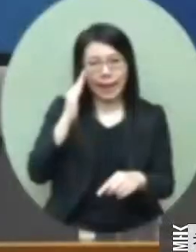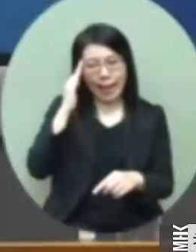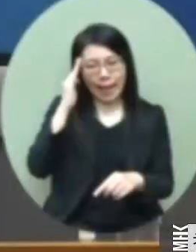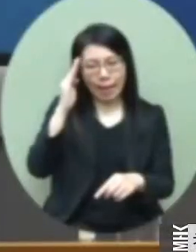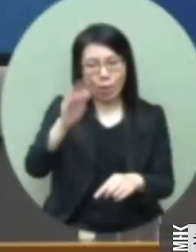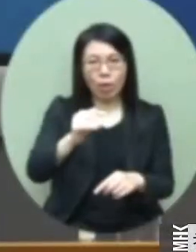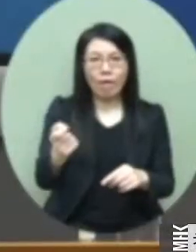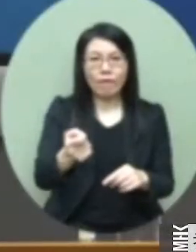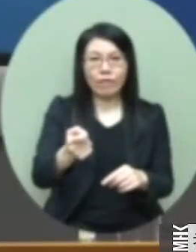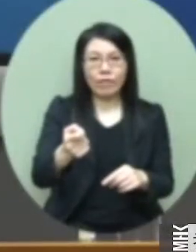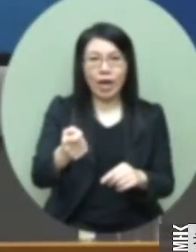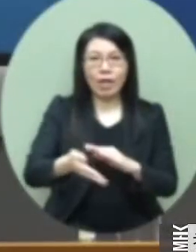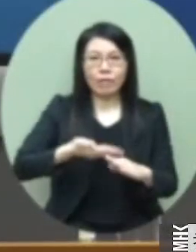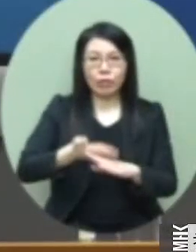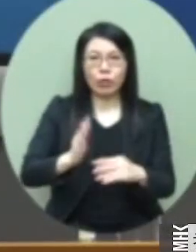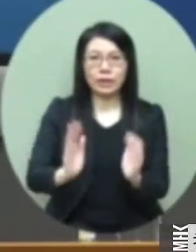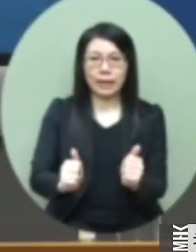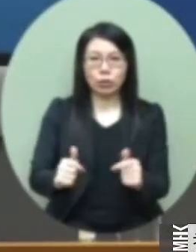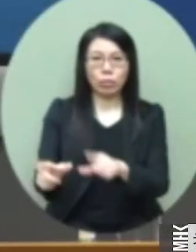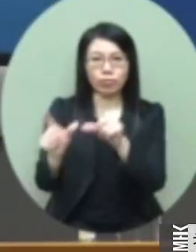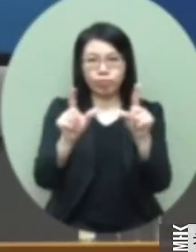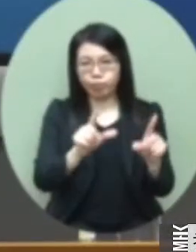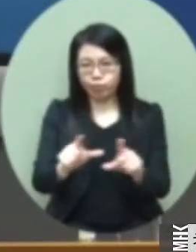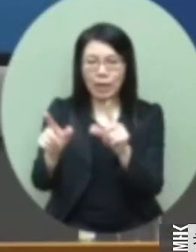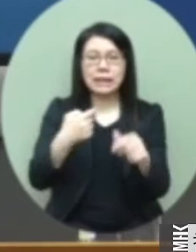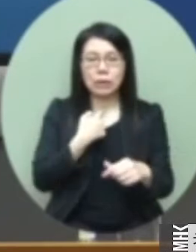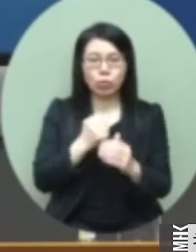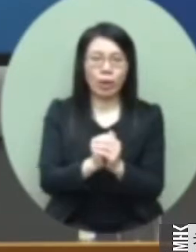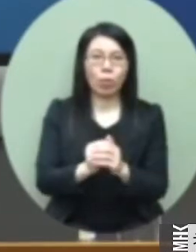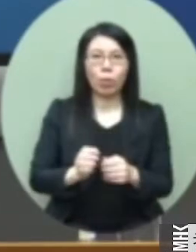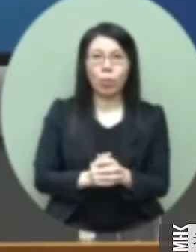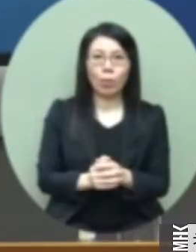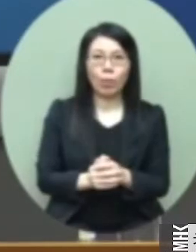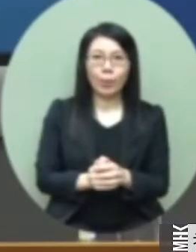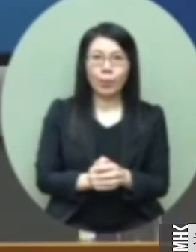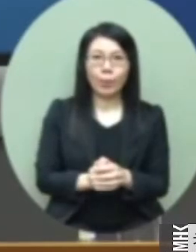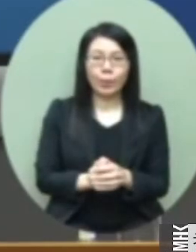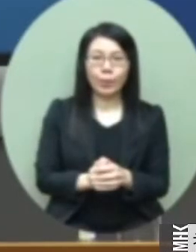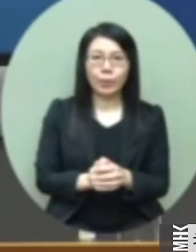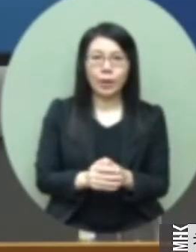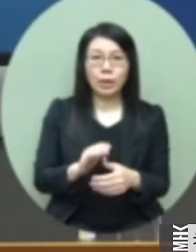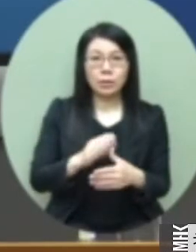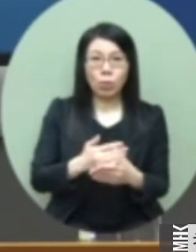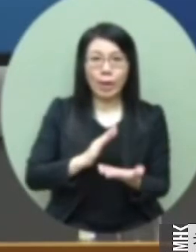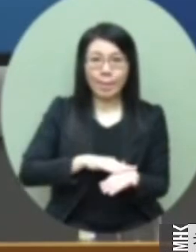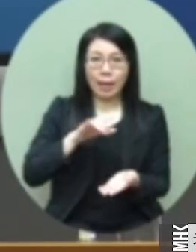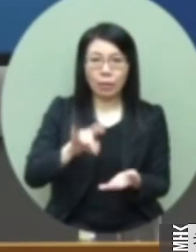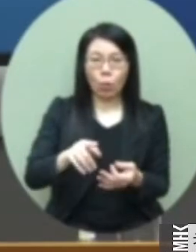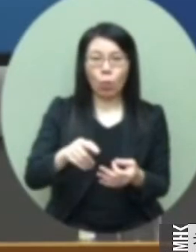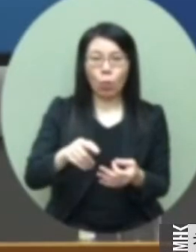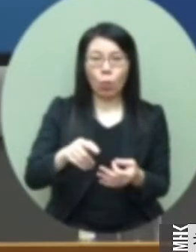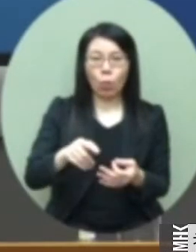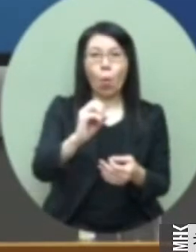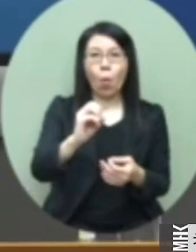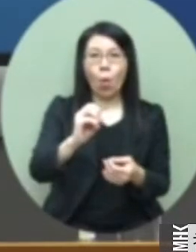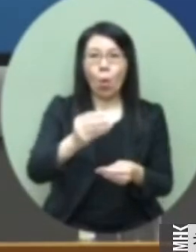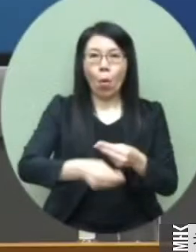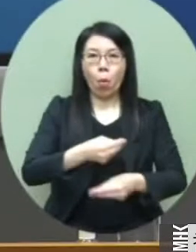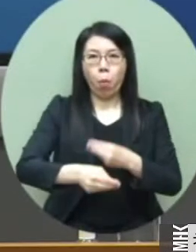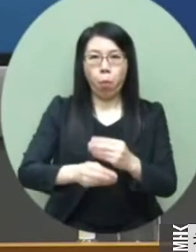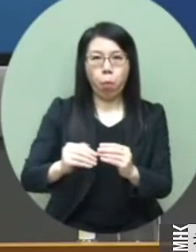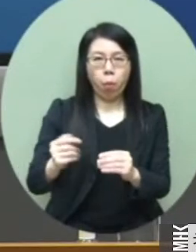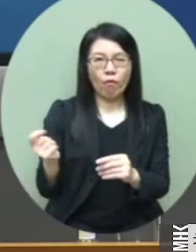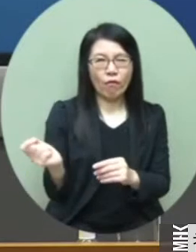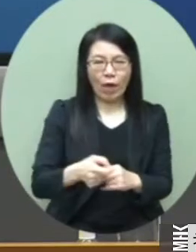係盡快開始恢復正常生活嘅訴求。由於 Omicron 嘅傳播力咧係極高，咁所以咧